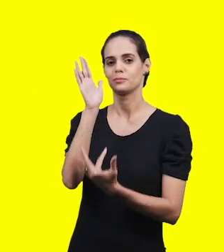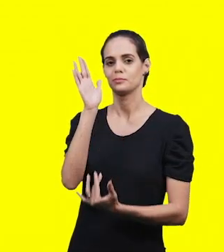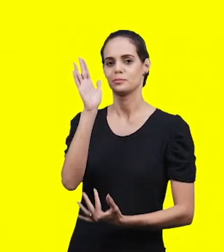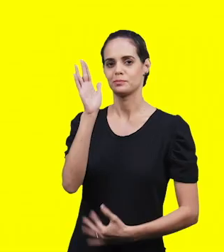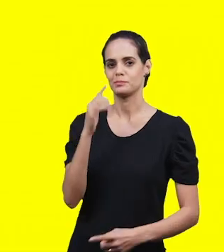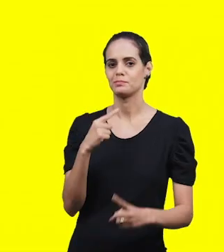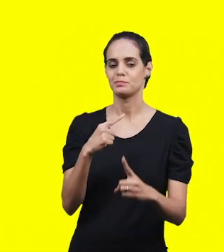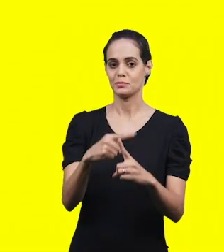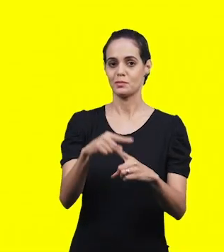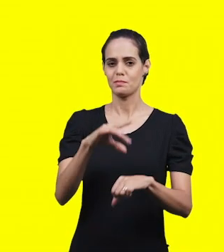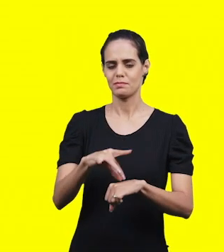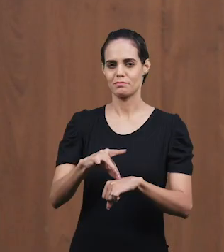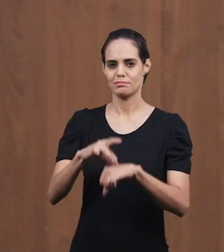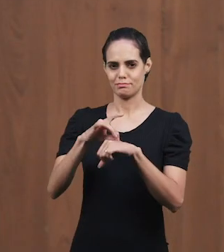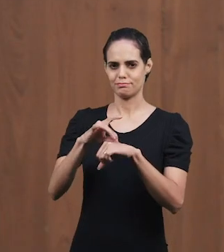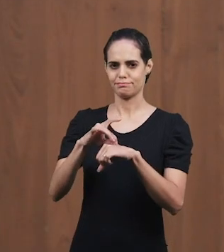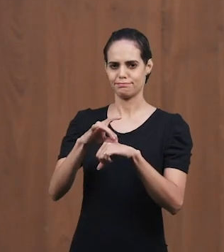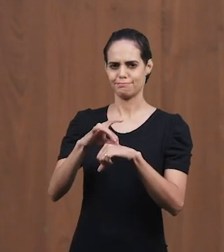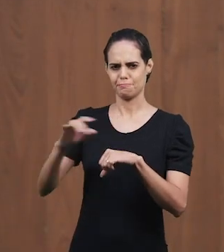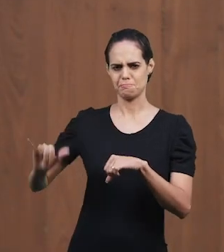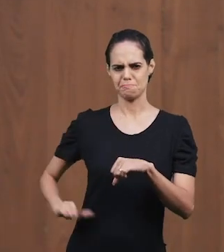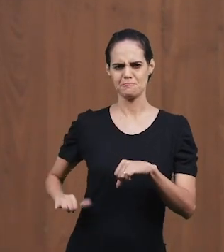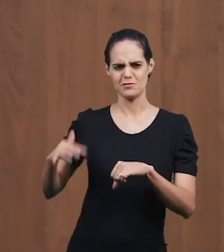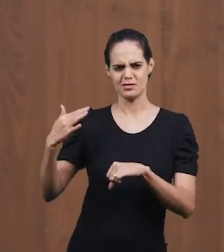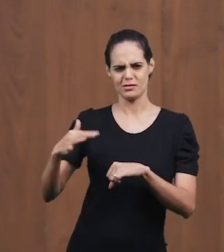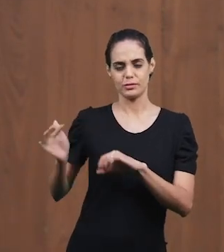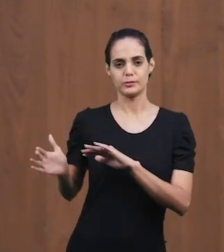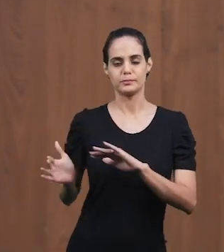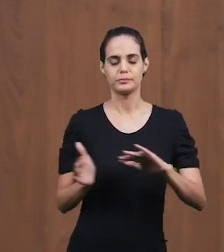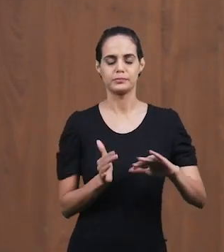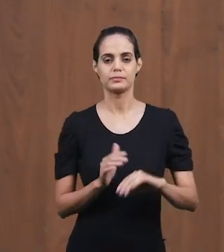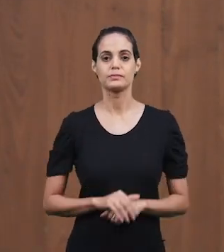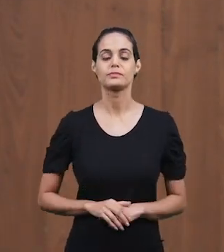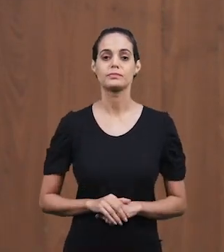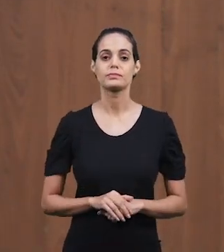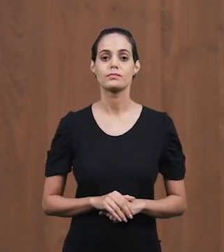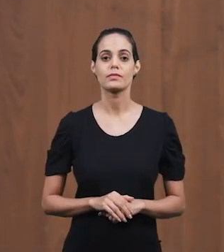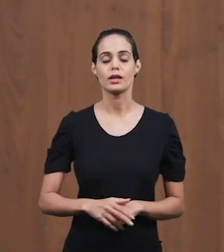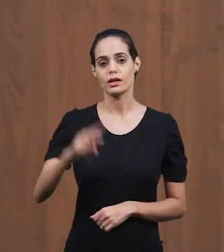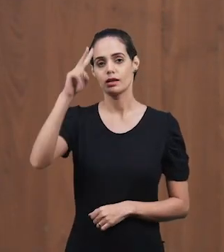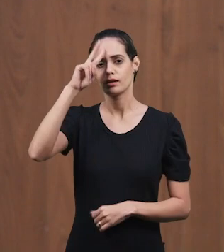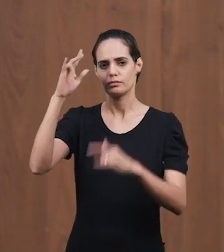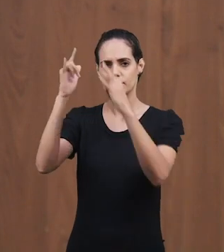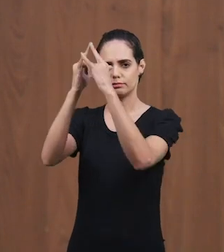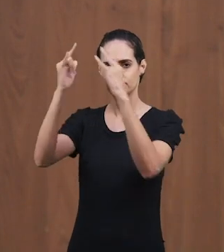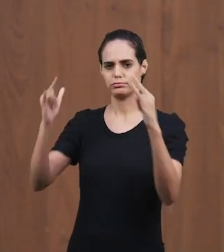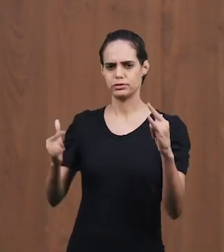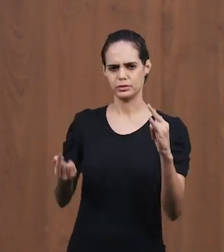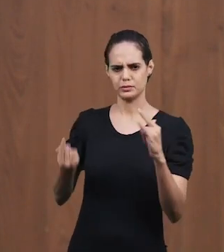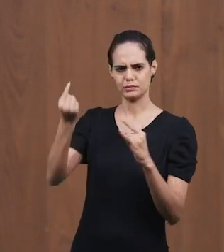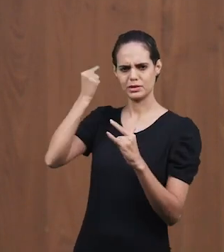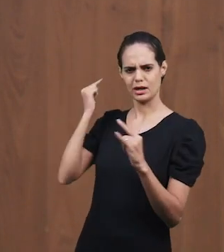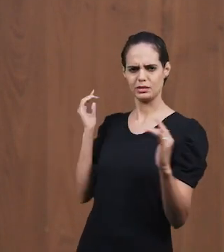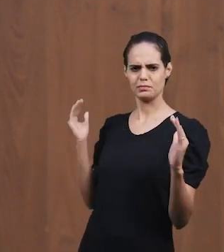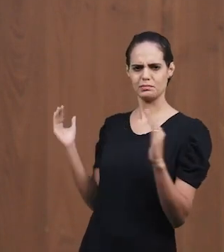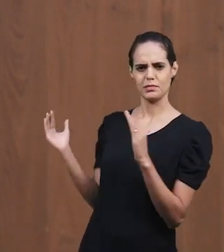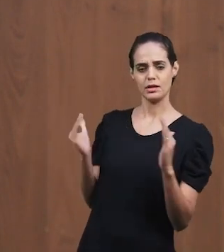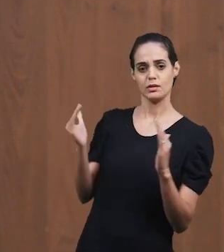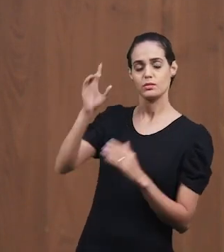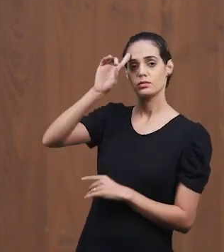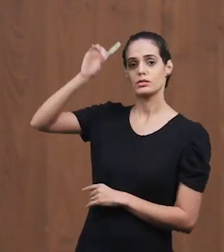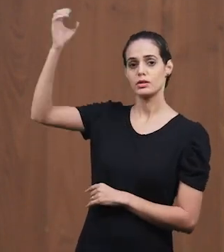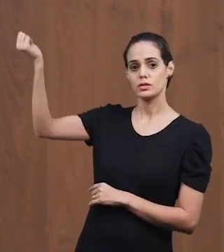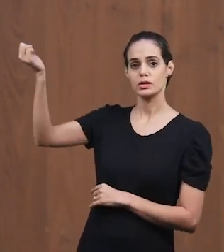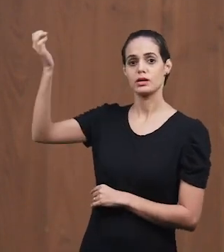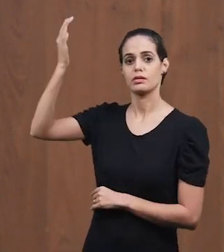chair. Nous allons nous rappeler que le tabernacle a été l'endroit choisi par Dieu pour son habitation. À ce moment,